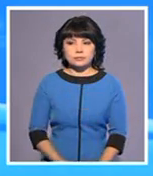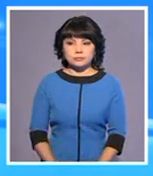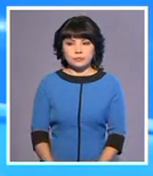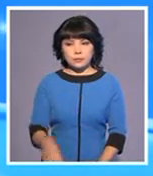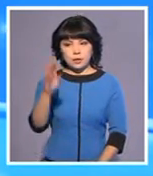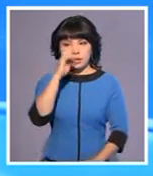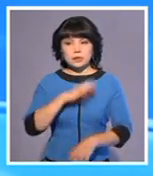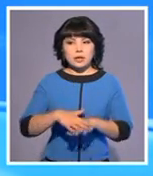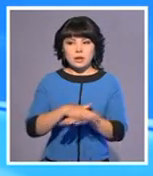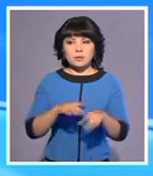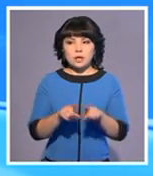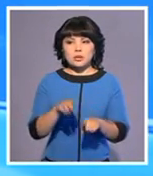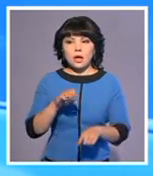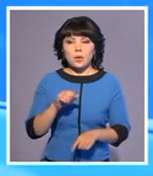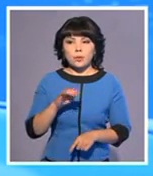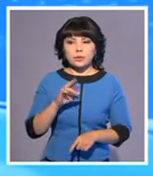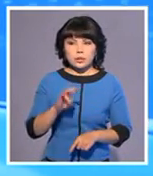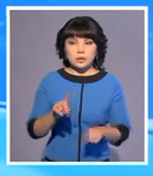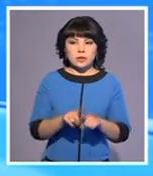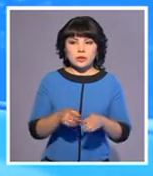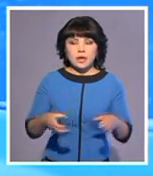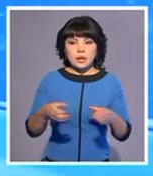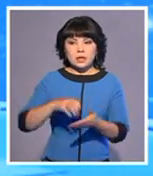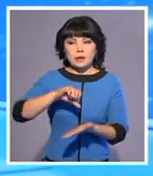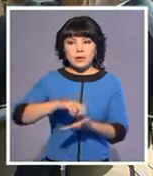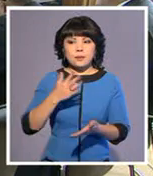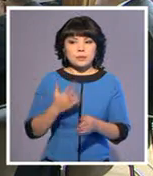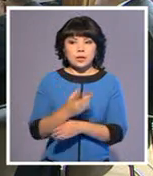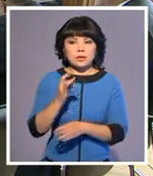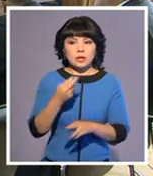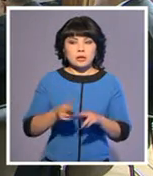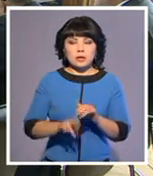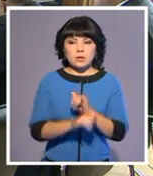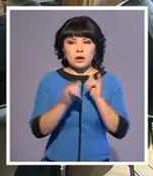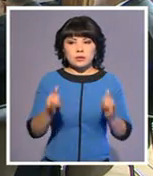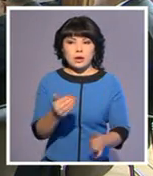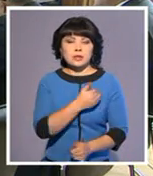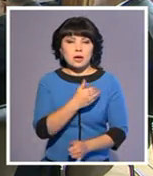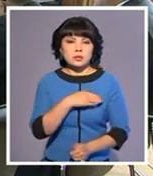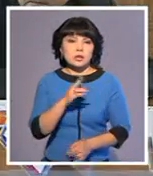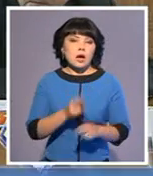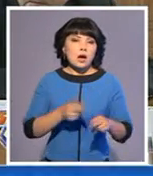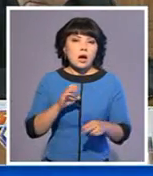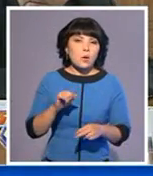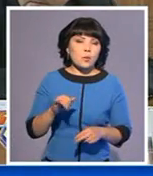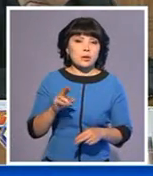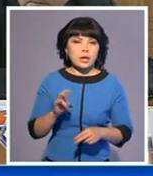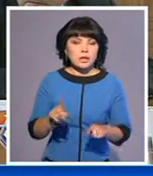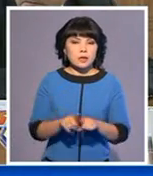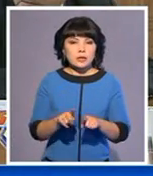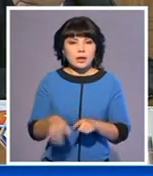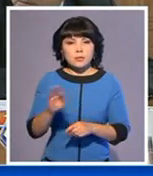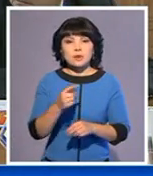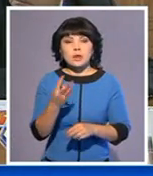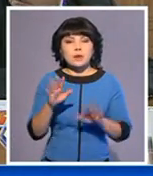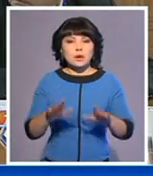Еліміздегі тау-кен өндірісінің көлемі 5 есе артпақ. 2030 жылға дейін еліміздің тау-кен металлургия саласында бірнеше кен орны іске қосылады.